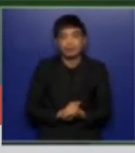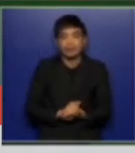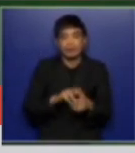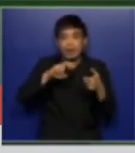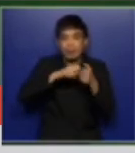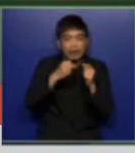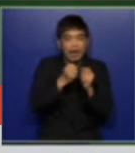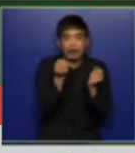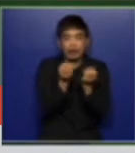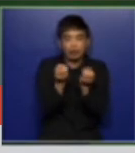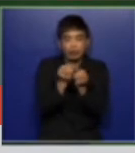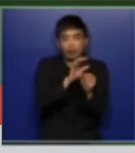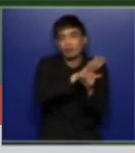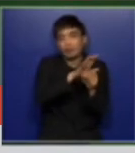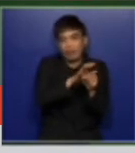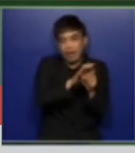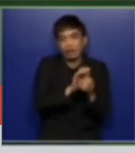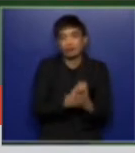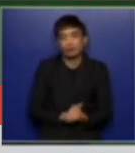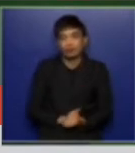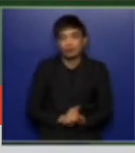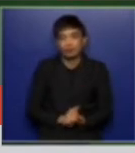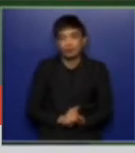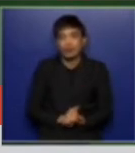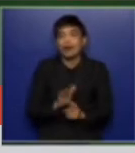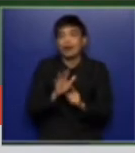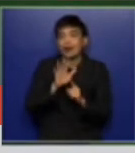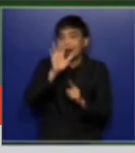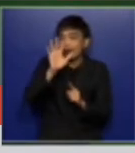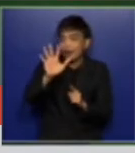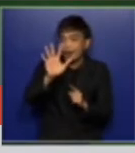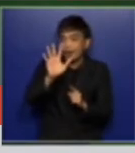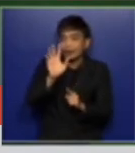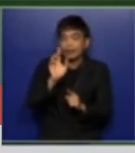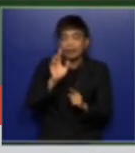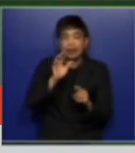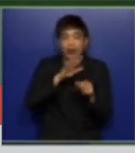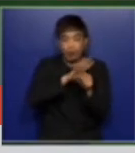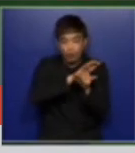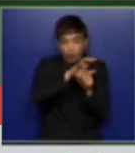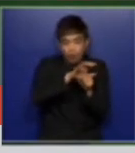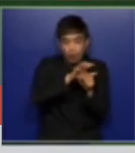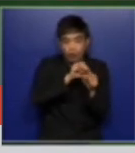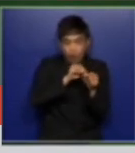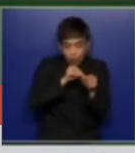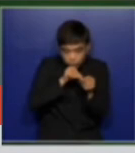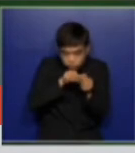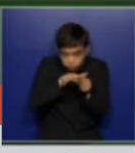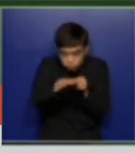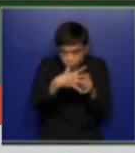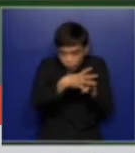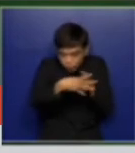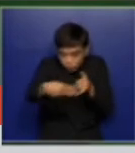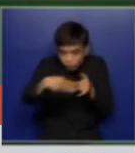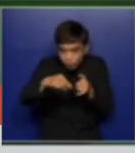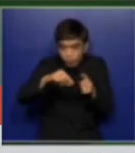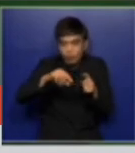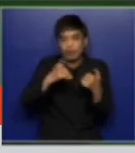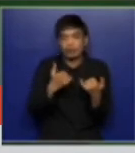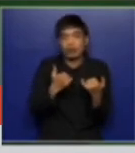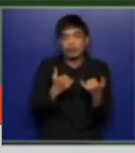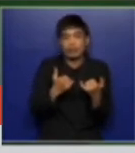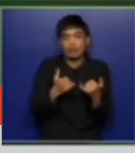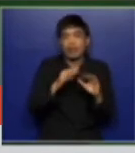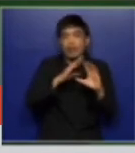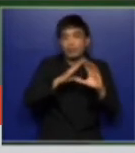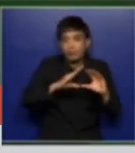การณ์โควิด2019และ5ก็คือการแพร่ระบาดของไวรัสโคโรนา2019ที่ยังไม่ทราบว่า